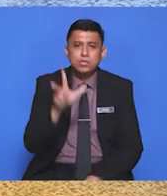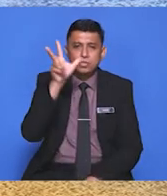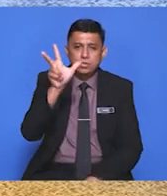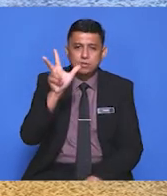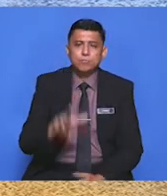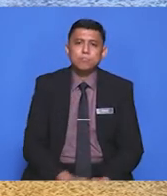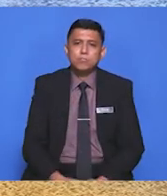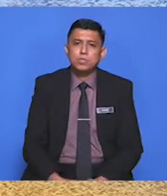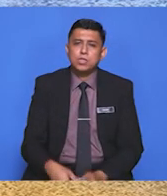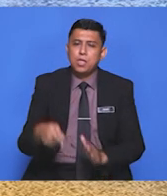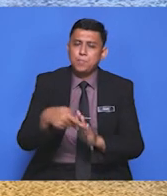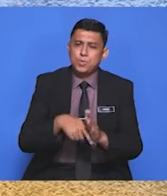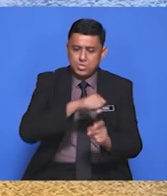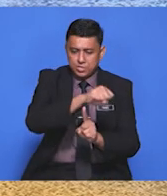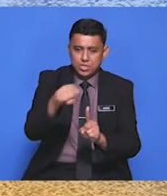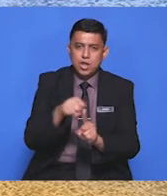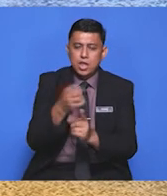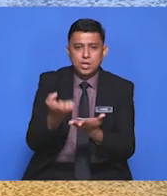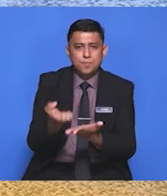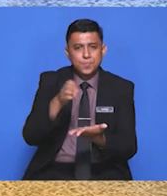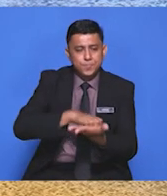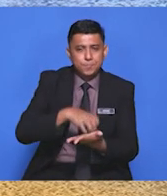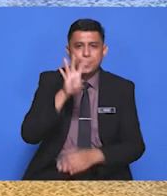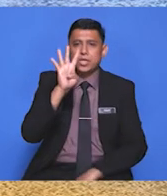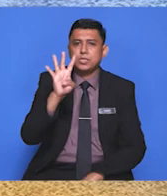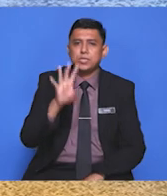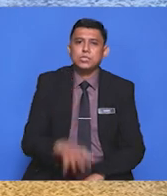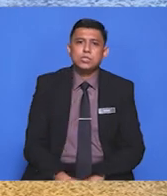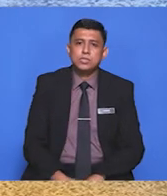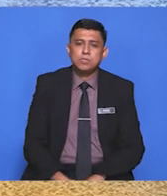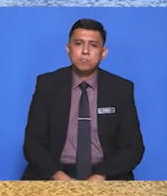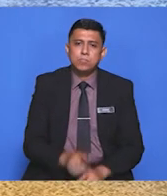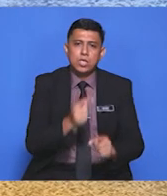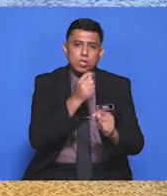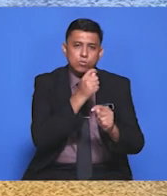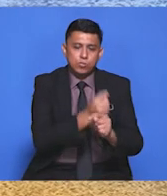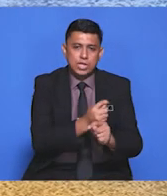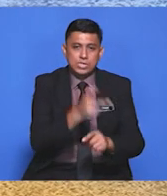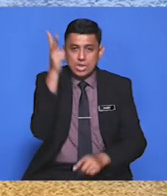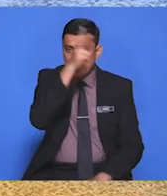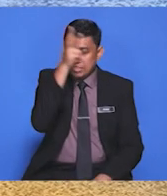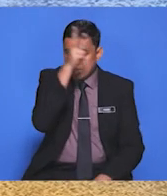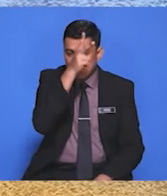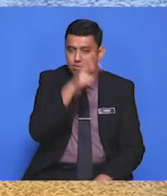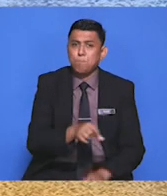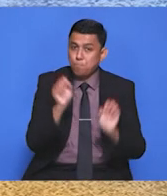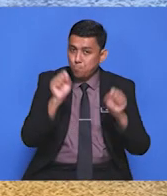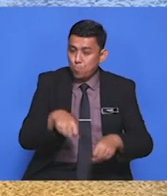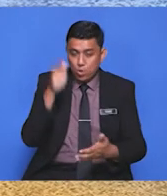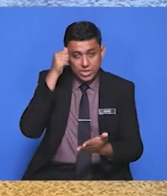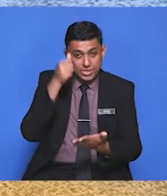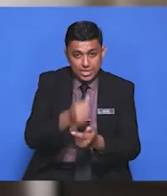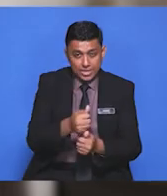Ketiga, persekitaran ekonomi. Dan yang keempat, peranan kerajaan. Boleh ingat?